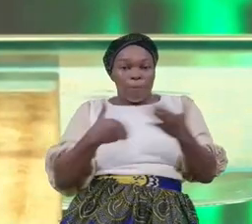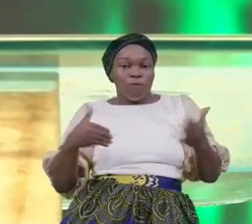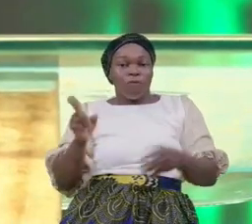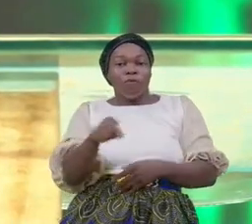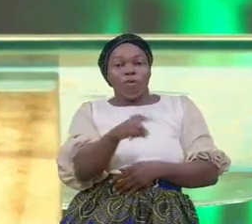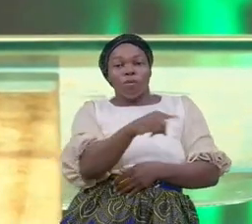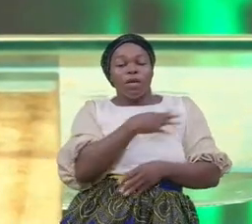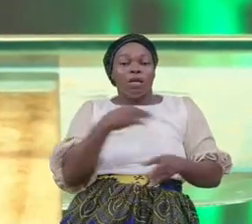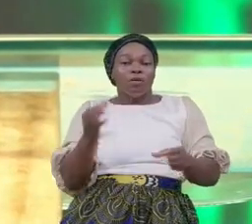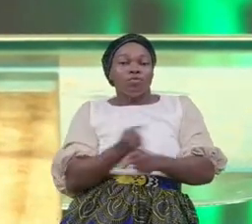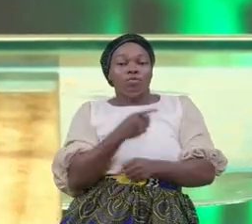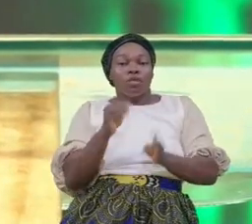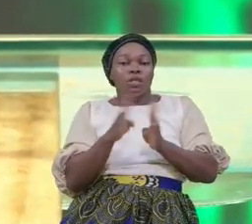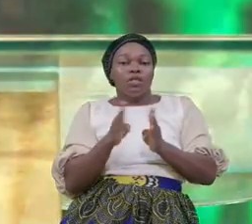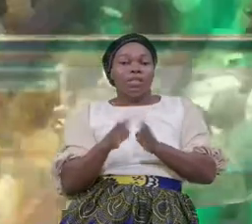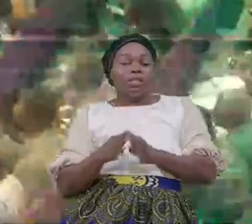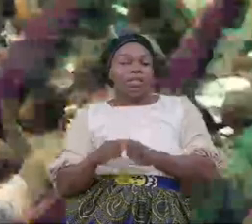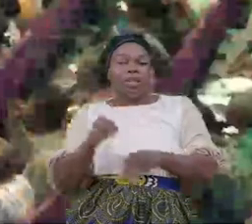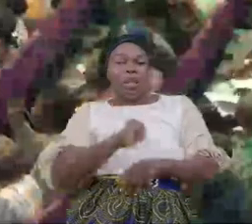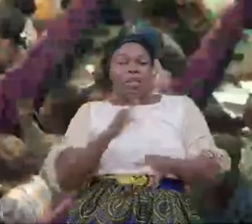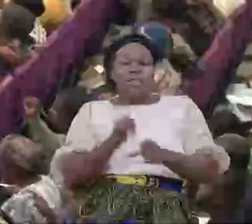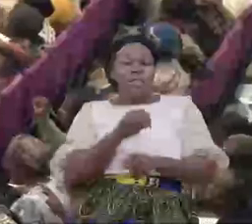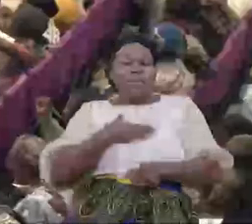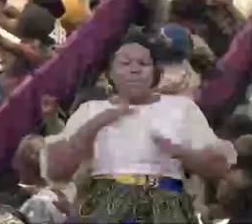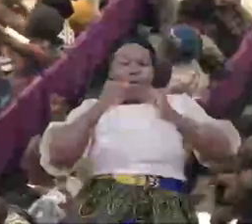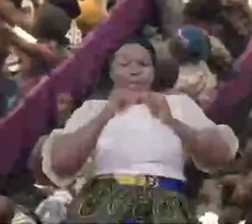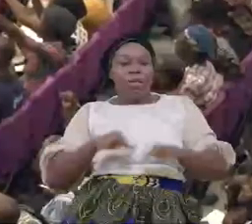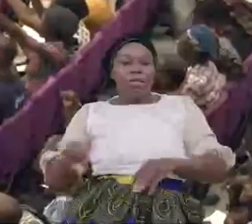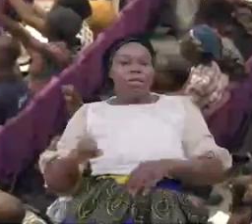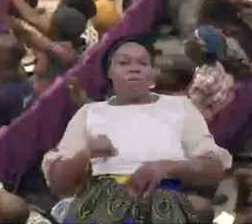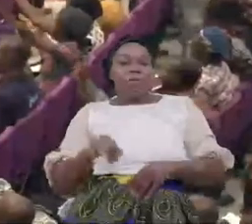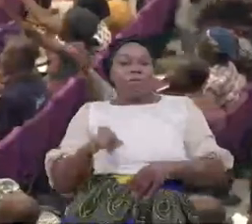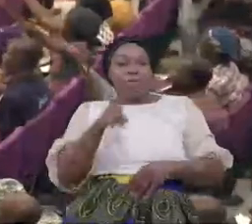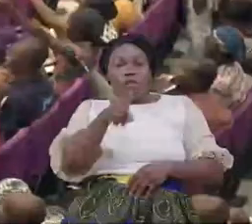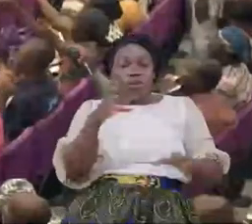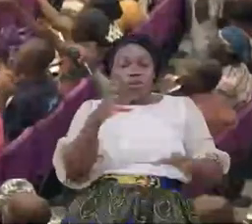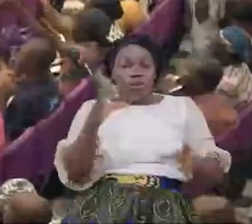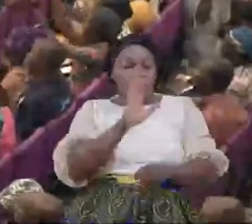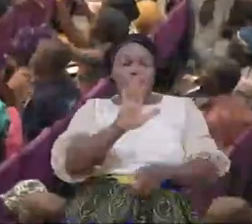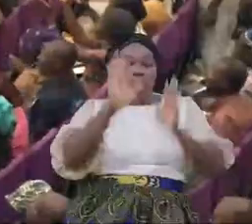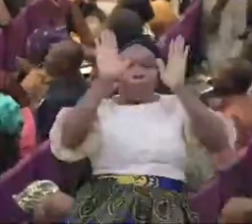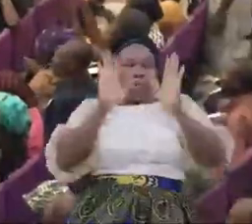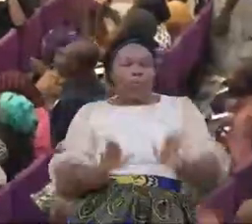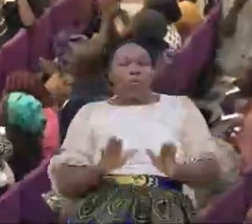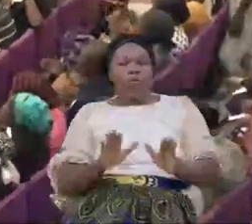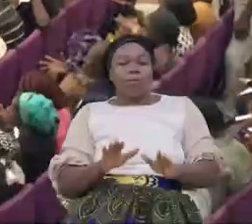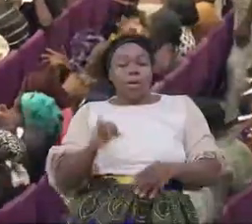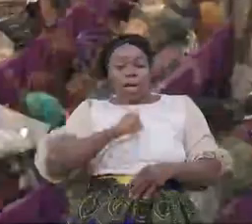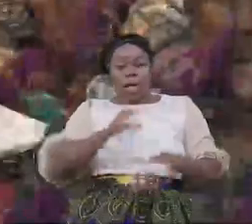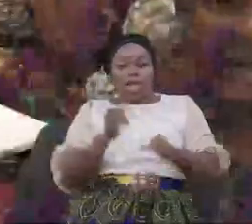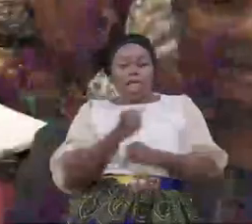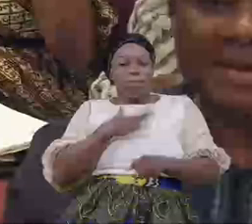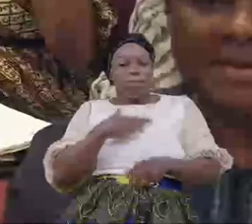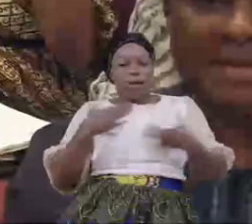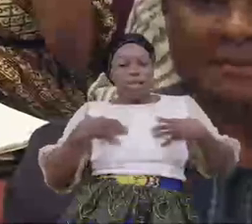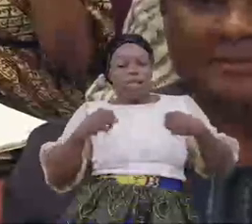Chacun devant soi, il s'emparait de la ville. Je m'empare de ma bénédiction. Je m'empare de mon miracle. Je